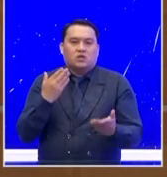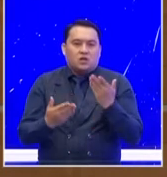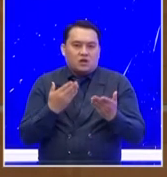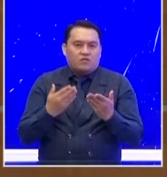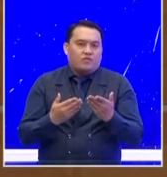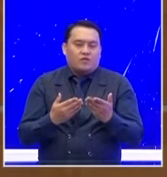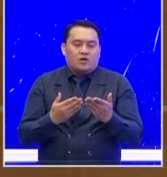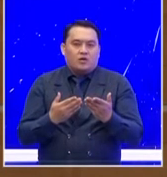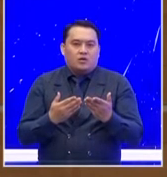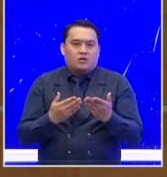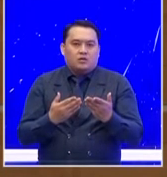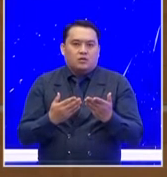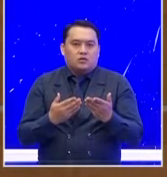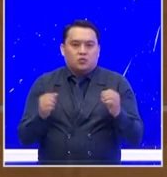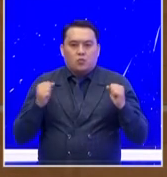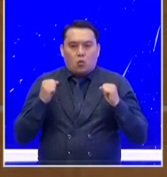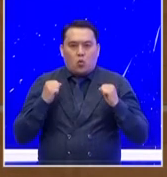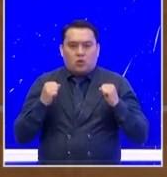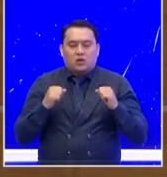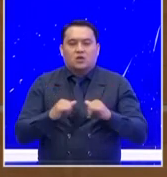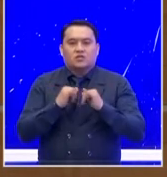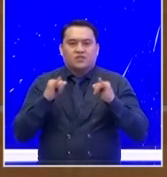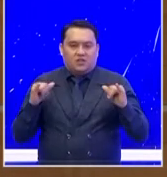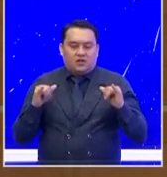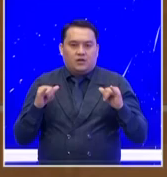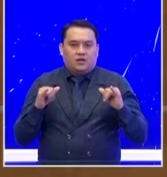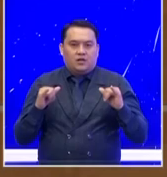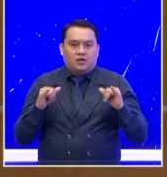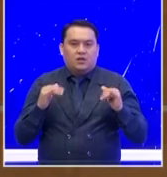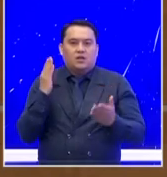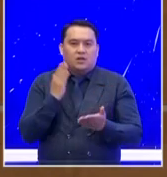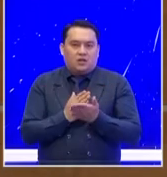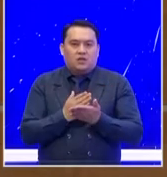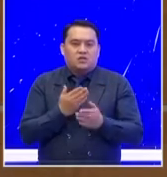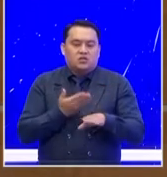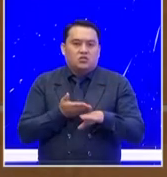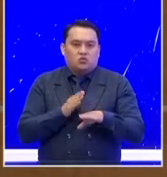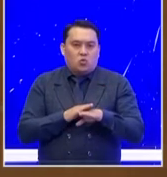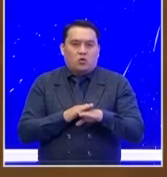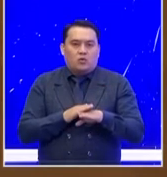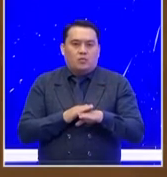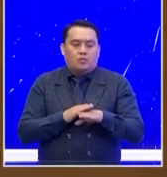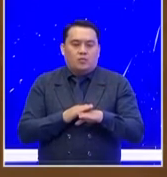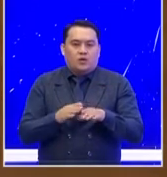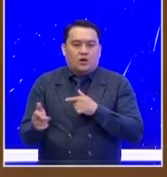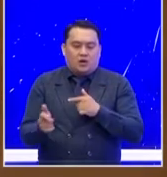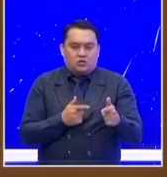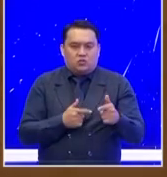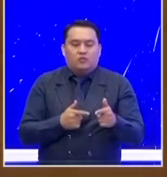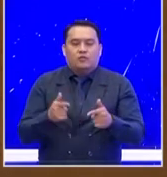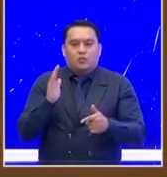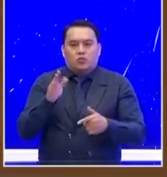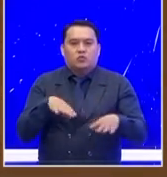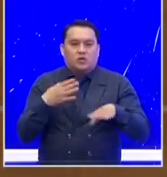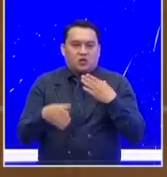все равно сейчас этот спорт находится на стадии развития. Есть некоторые трудности, но скоро мы соберем сильный костяк.